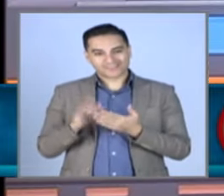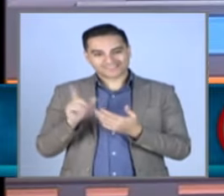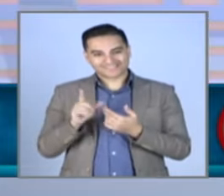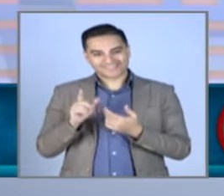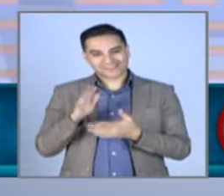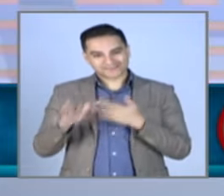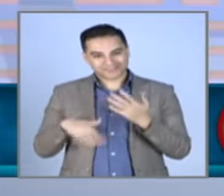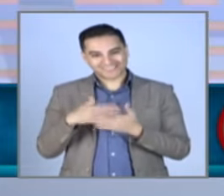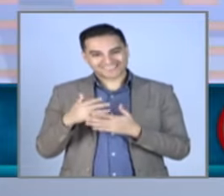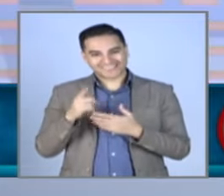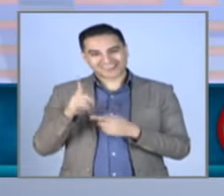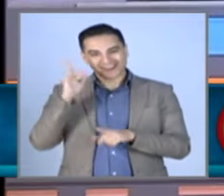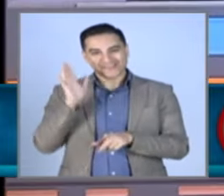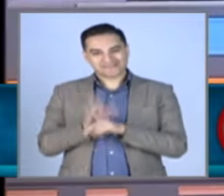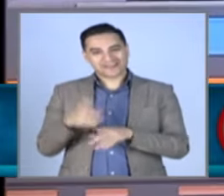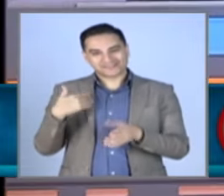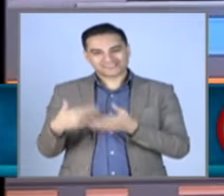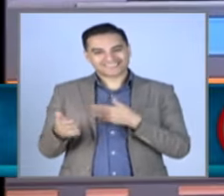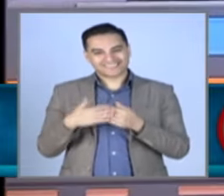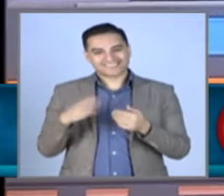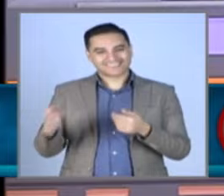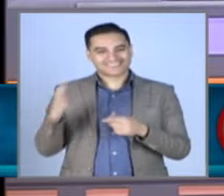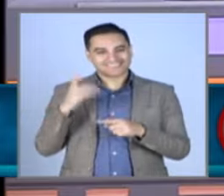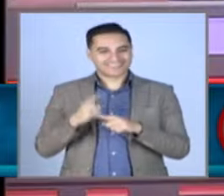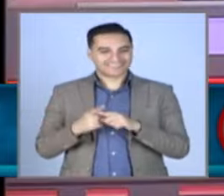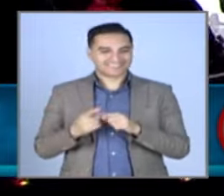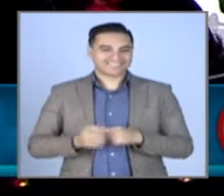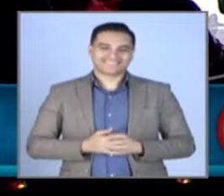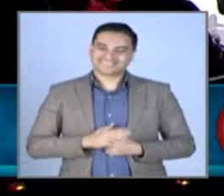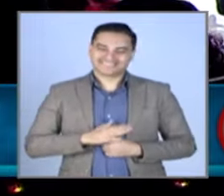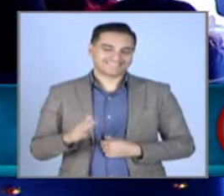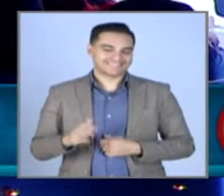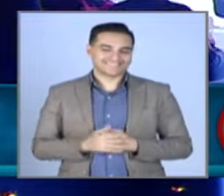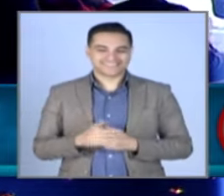مشكلة. كان الله في عونك. إجابة خاطئة.